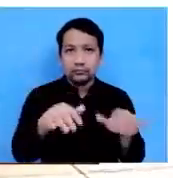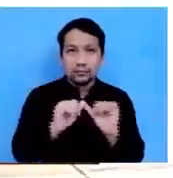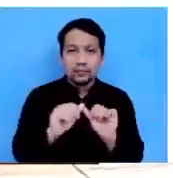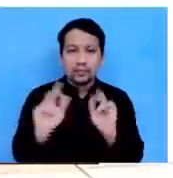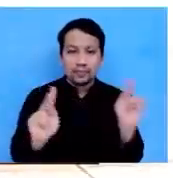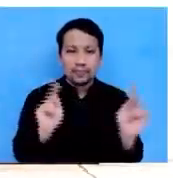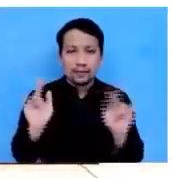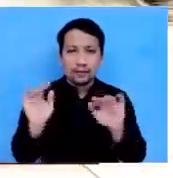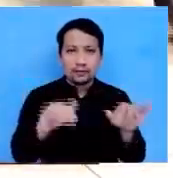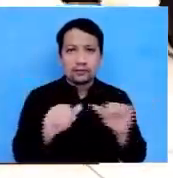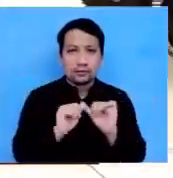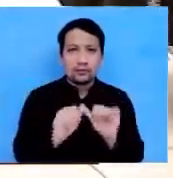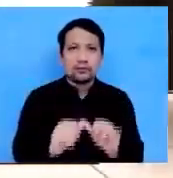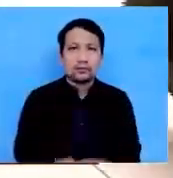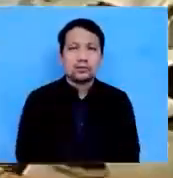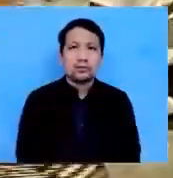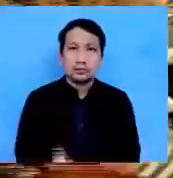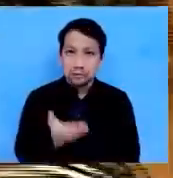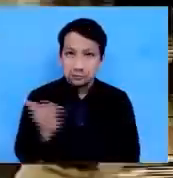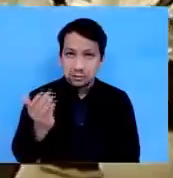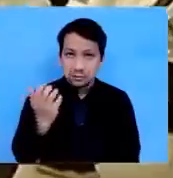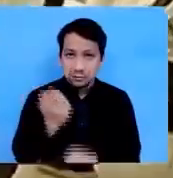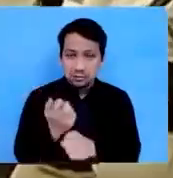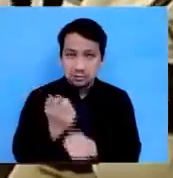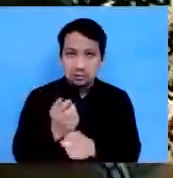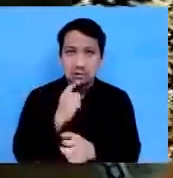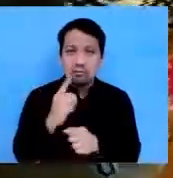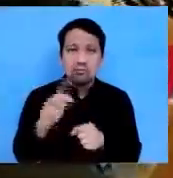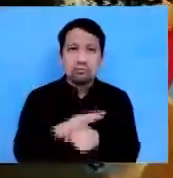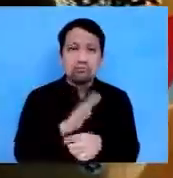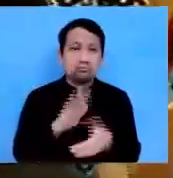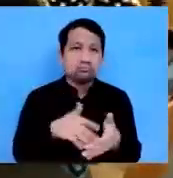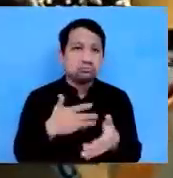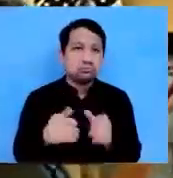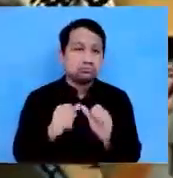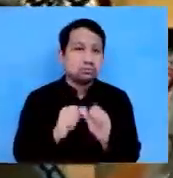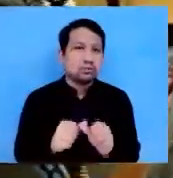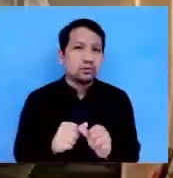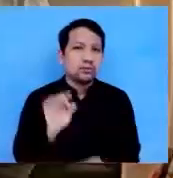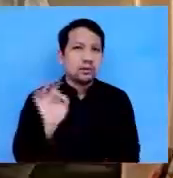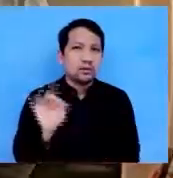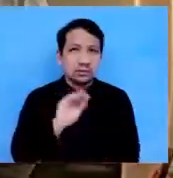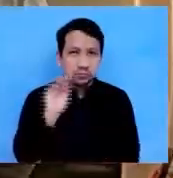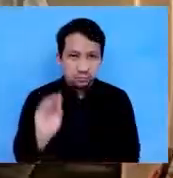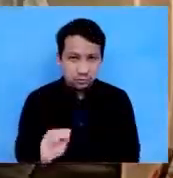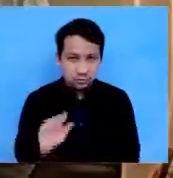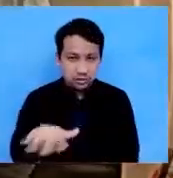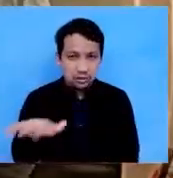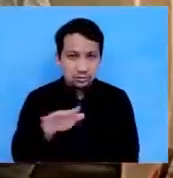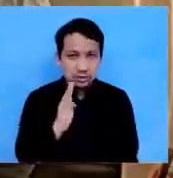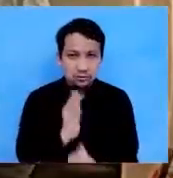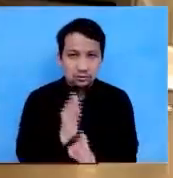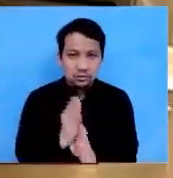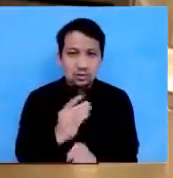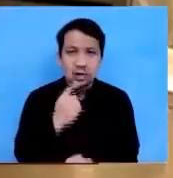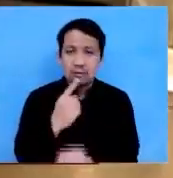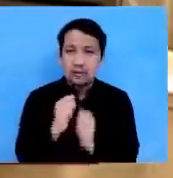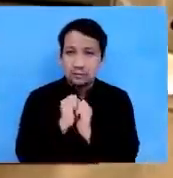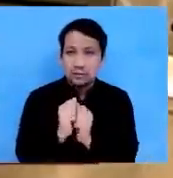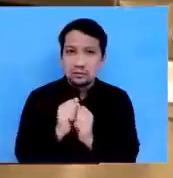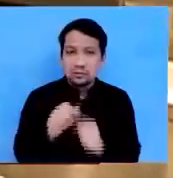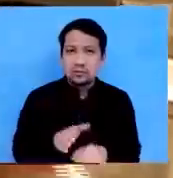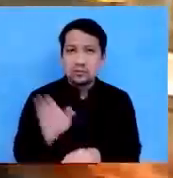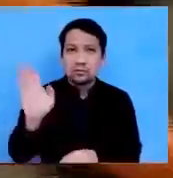babiyahe mula rito. Pero ngayon pa lang, fully booked na ang halos 80% ng kanilang mga bus, partikular na sa mga biyaheng